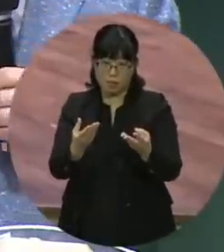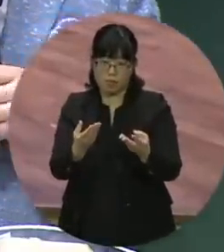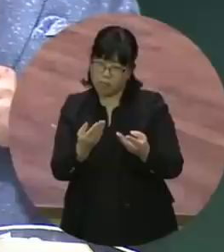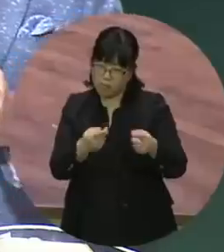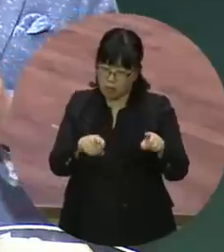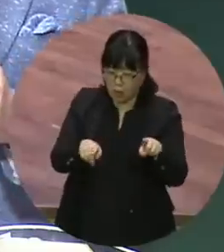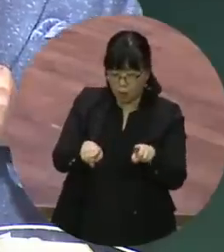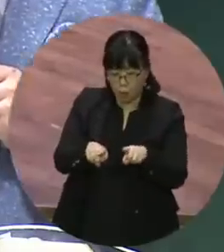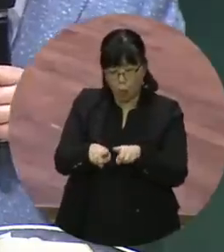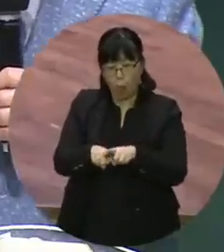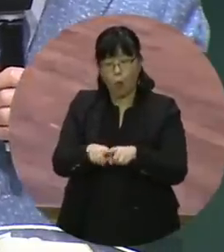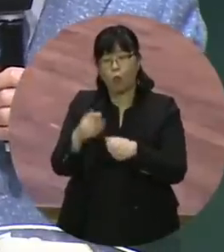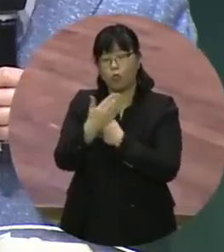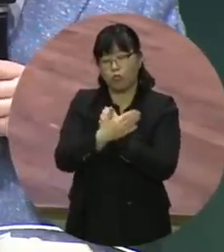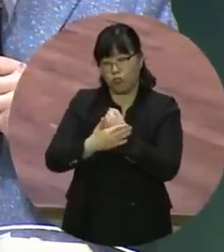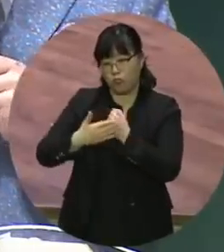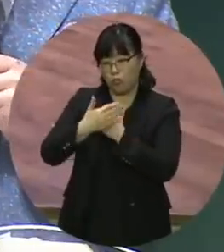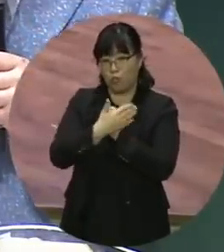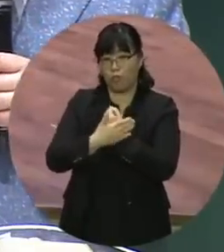이번에